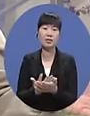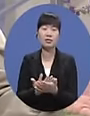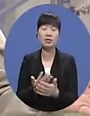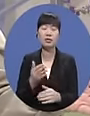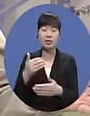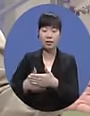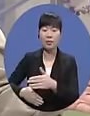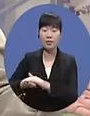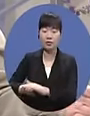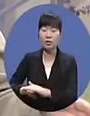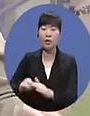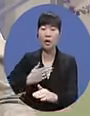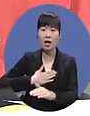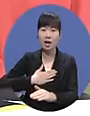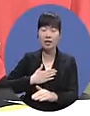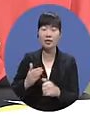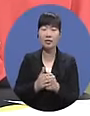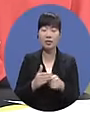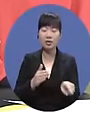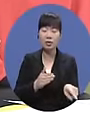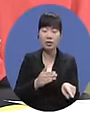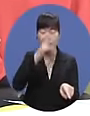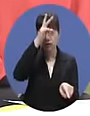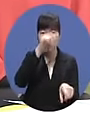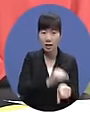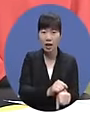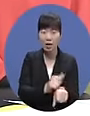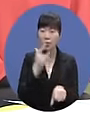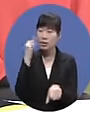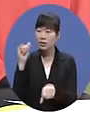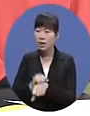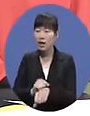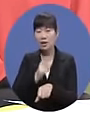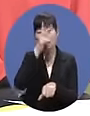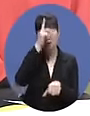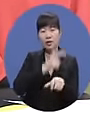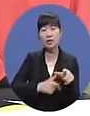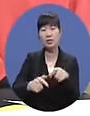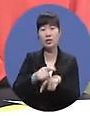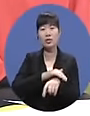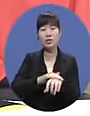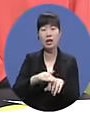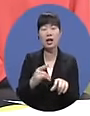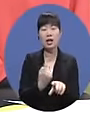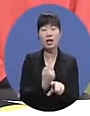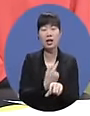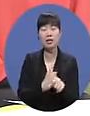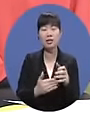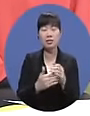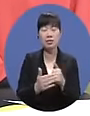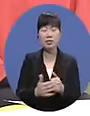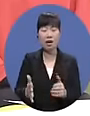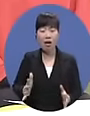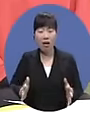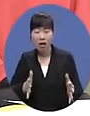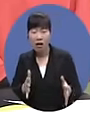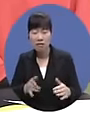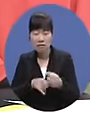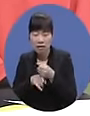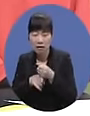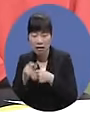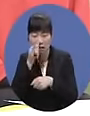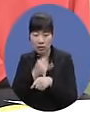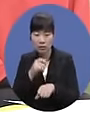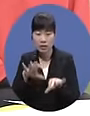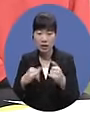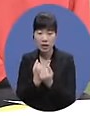부모가 잘하겠습니까? 경찰관이 잘하시겠습니까? 형사가. 훨씬 잘하십니다. 그렇죠. 이분들이요. 그러니까 어설프게 캐고 다니고